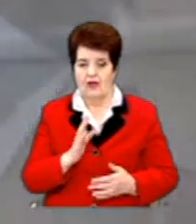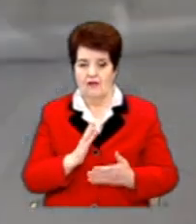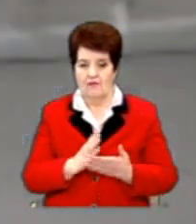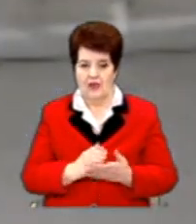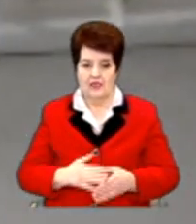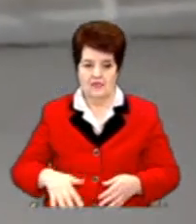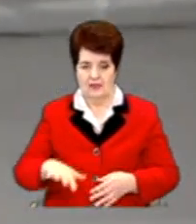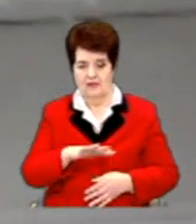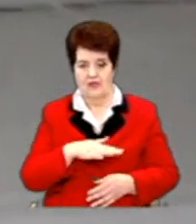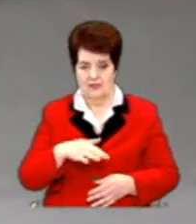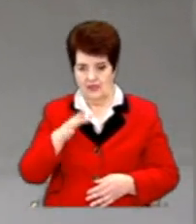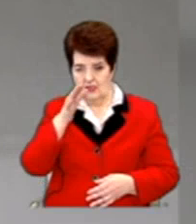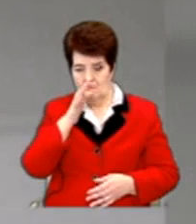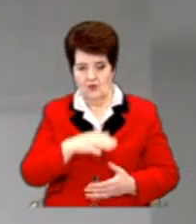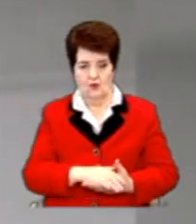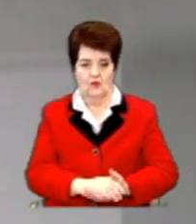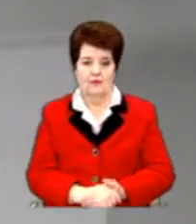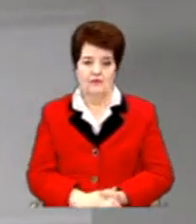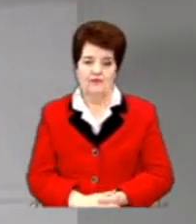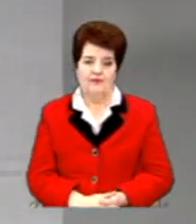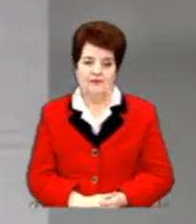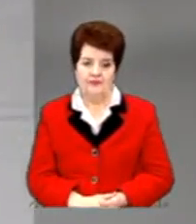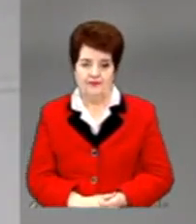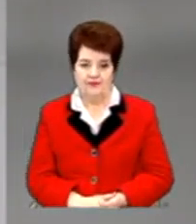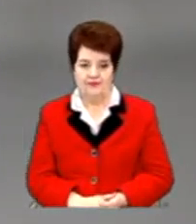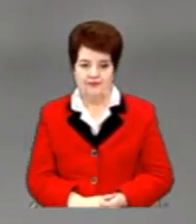raza municipiului Chișinău.